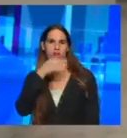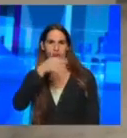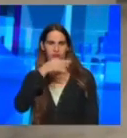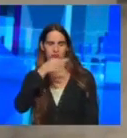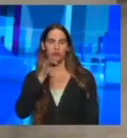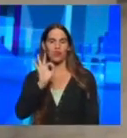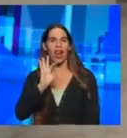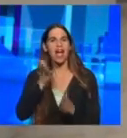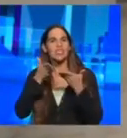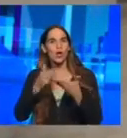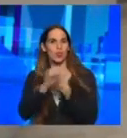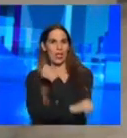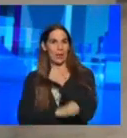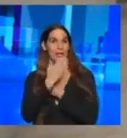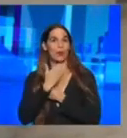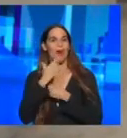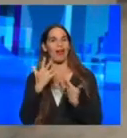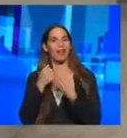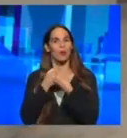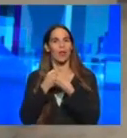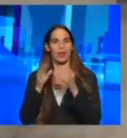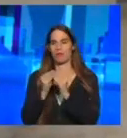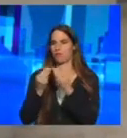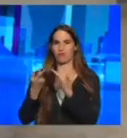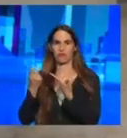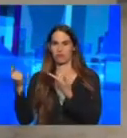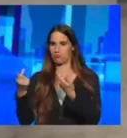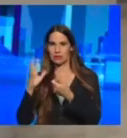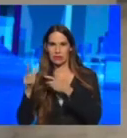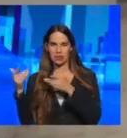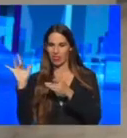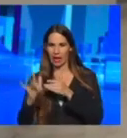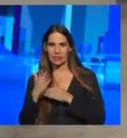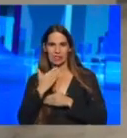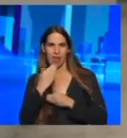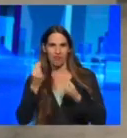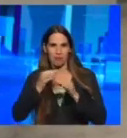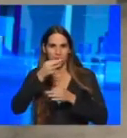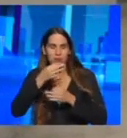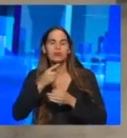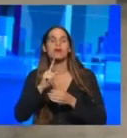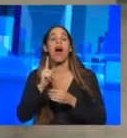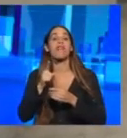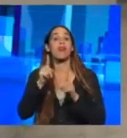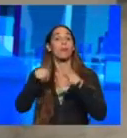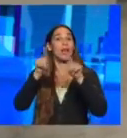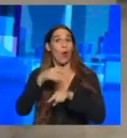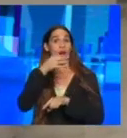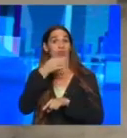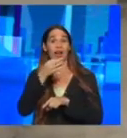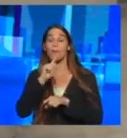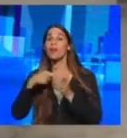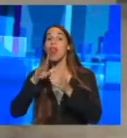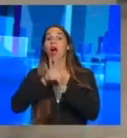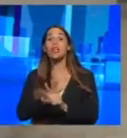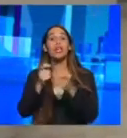פלסטינית ועם ארגון ה-BDS. אבל ביום שני, הנאום שלה באוניברסיטת פרינסטון בוטל לא תחת לחץ של אחת הקבוצות האלה, אלא תחת לחץ